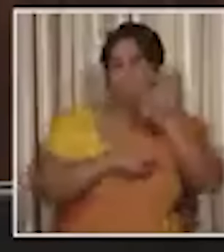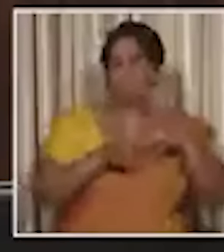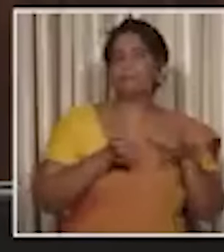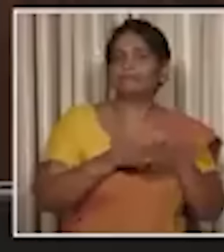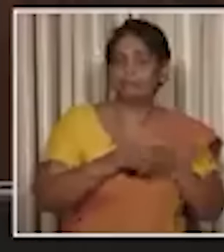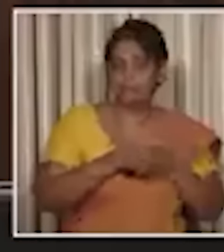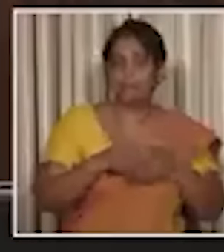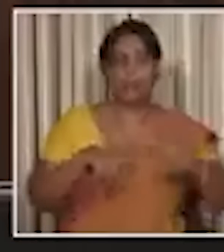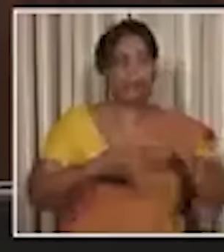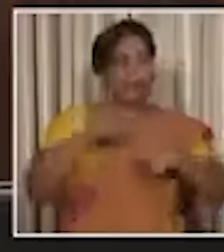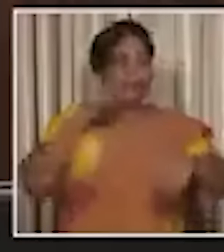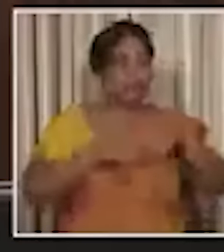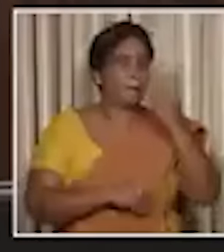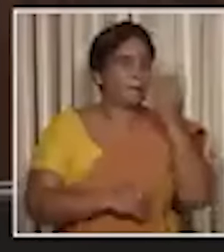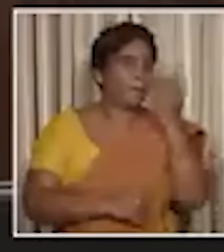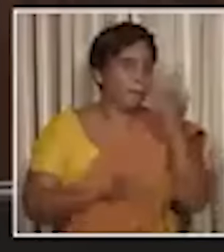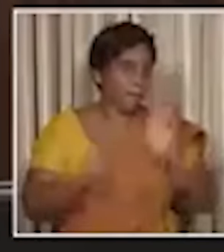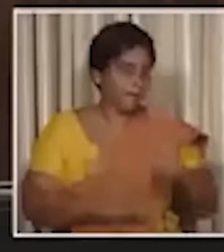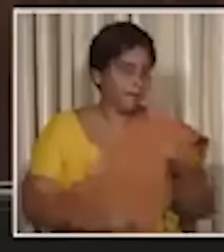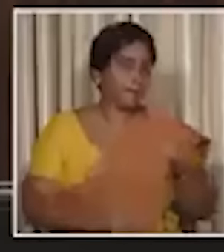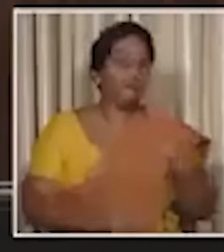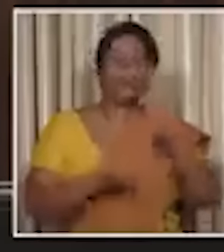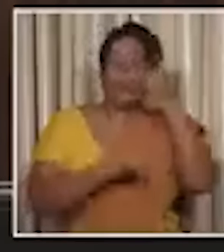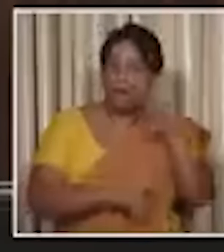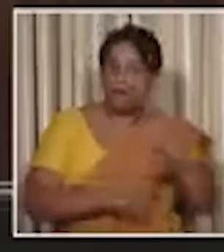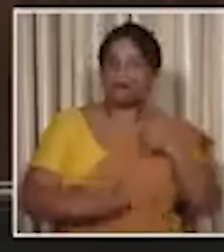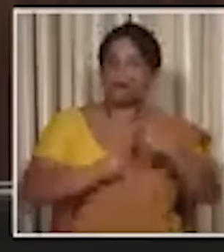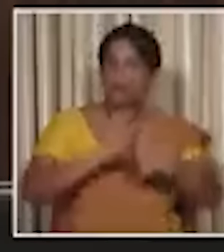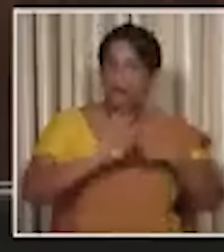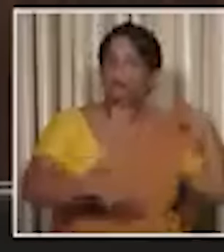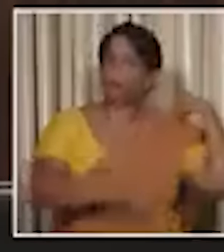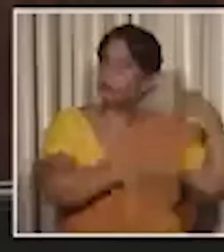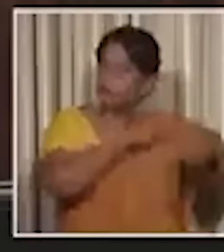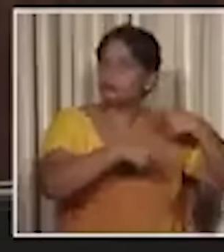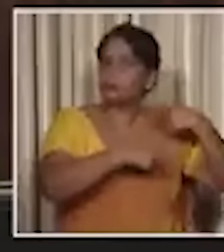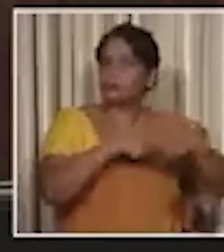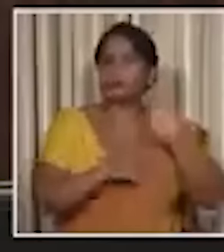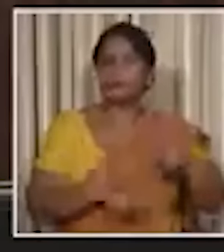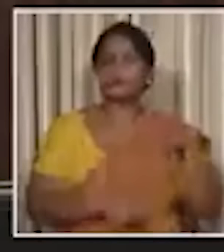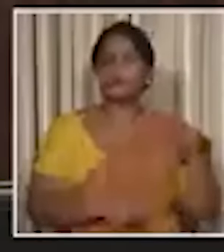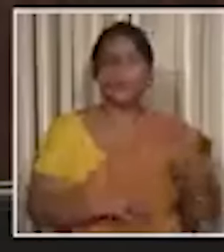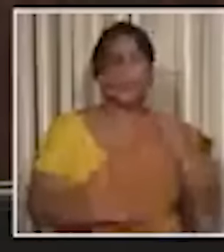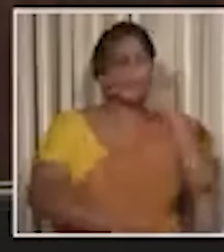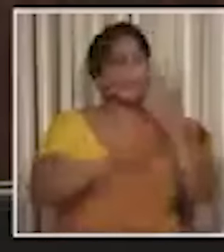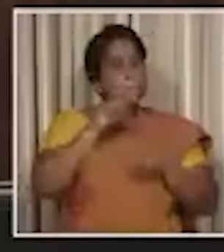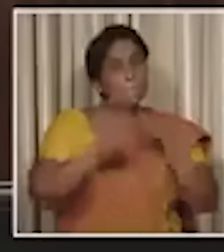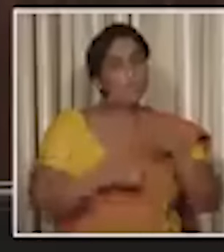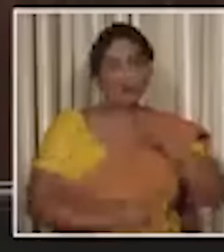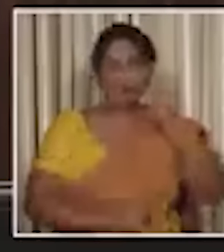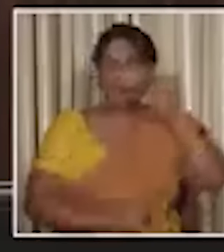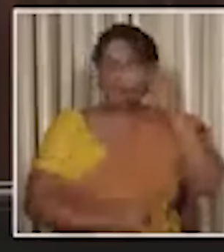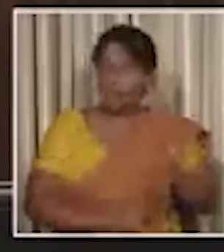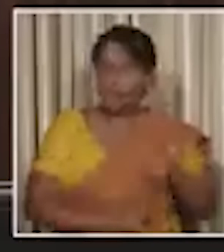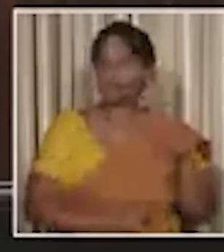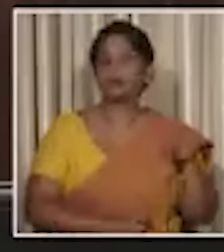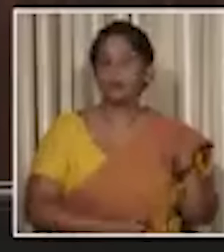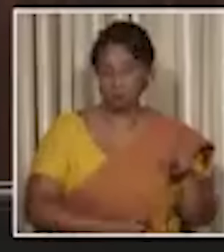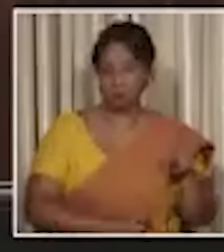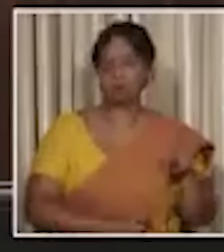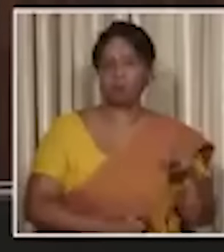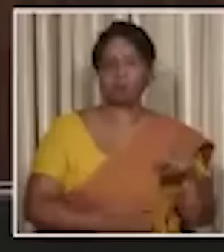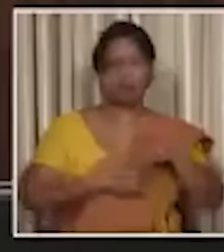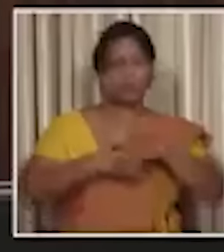මේ මැතිවරණදී පෙන්වුම් කොට තිබෙනවා. එනිසා අපේ රටේ දීර්ඝ කාලයක් ජනතාවගේ ප්‍රාර්ථනාවක් බවට පත් වුණු